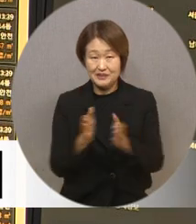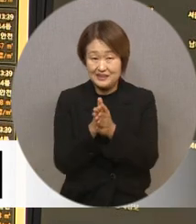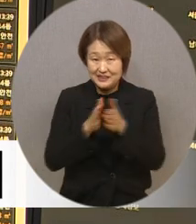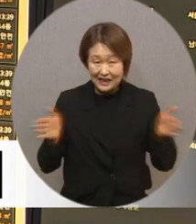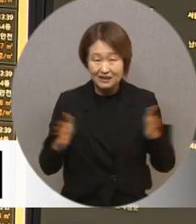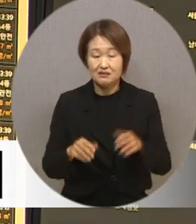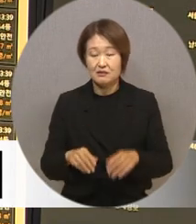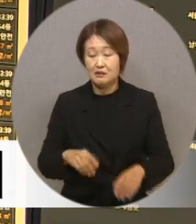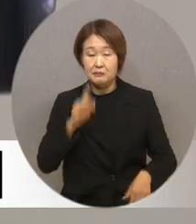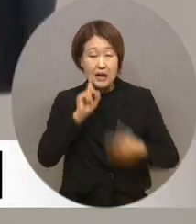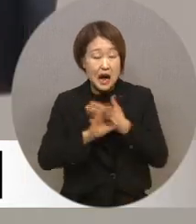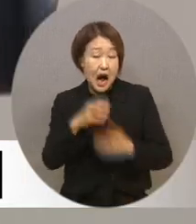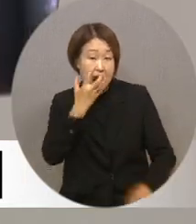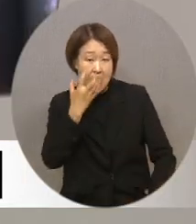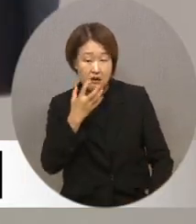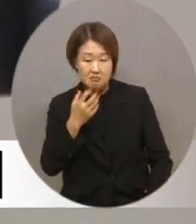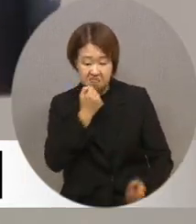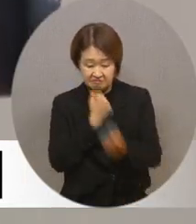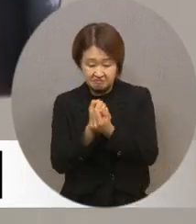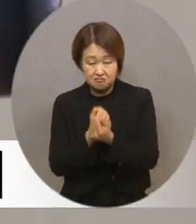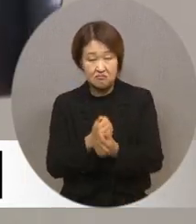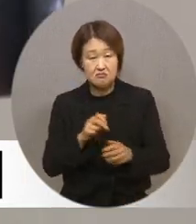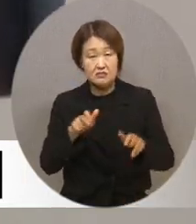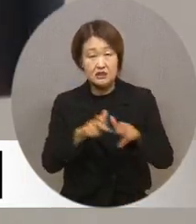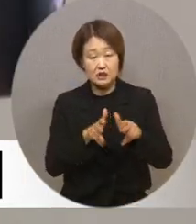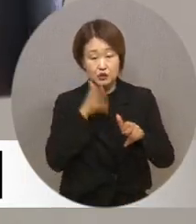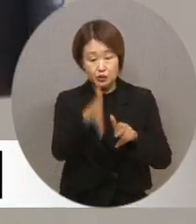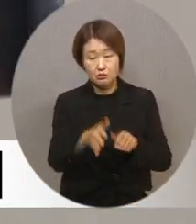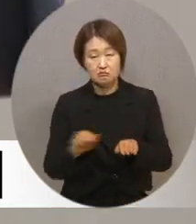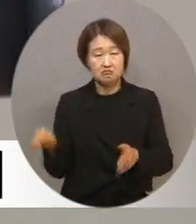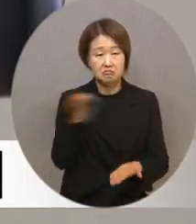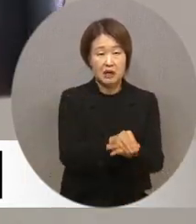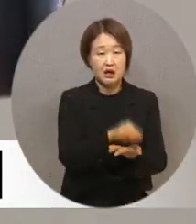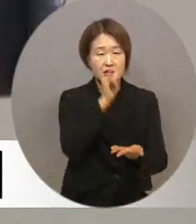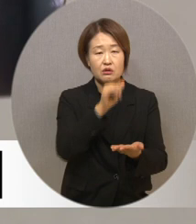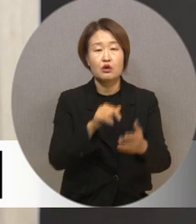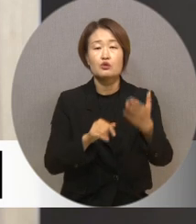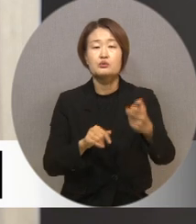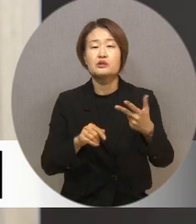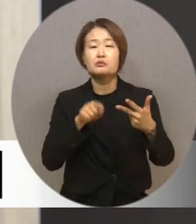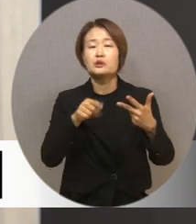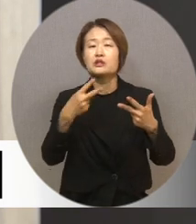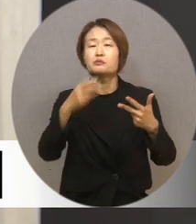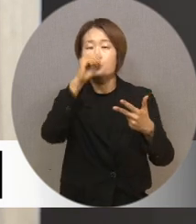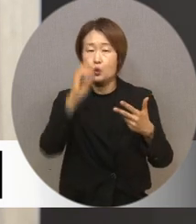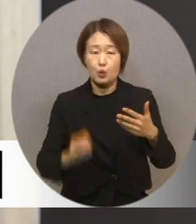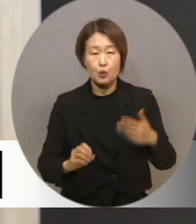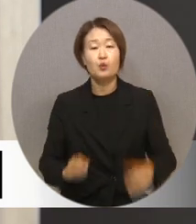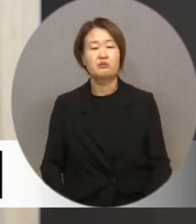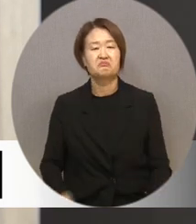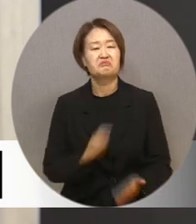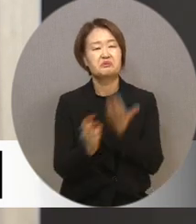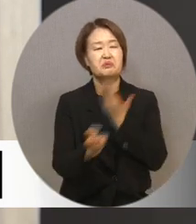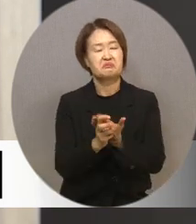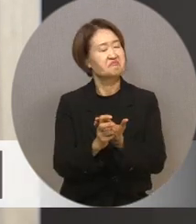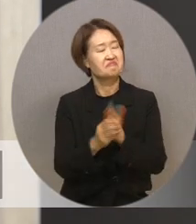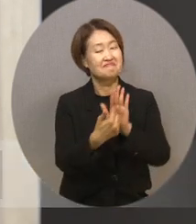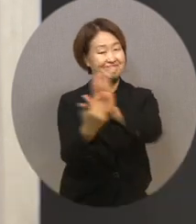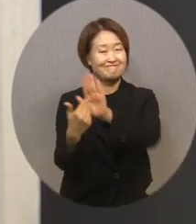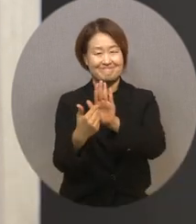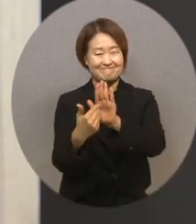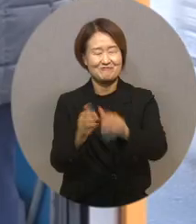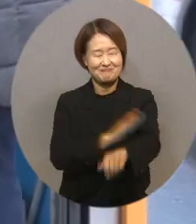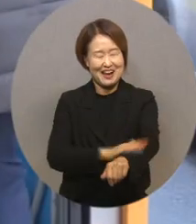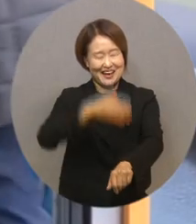차량이 장애인 주차구역에 주차하려던 사례 중 97.2%에 해당하는 차량의 불법 주차를